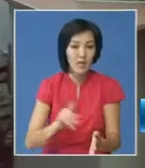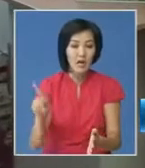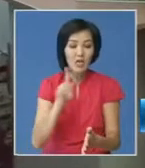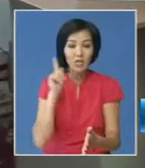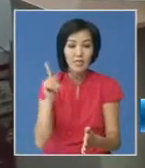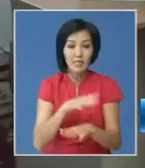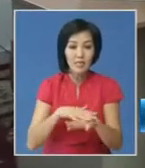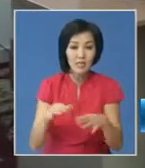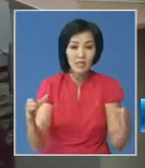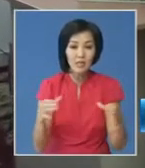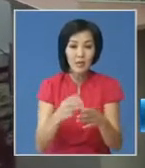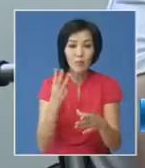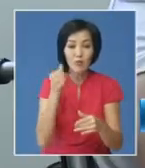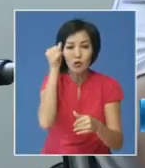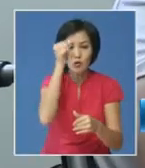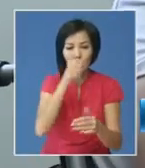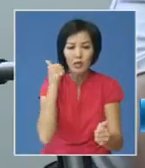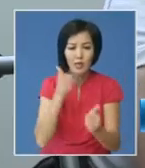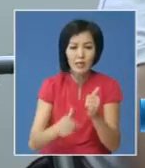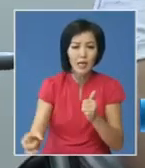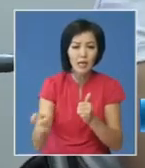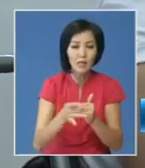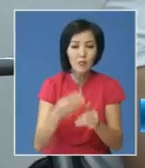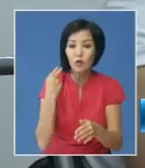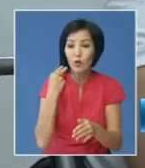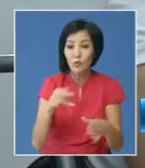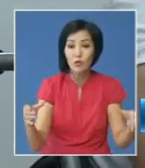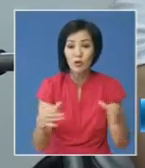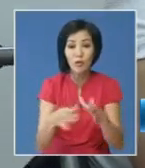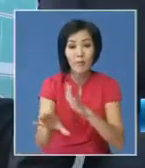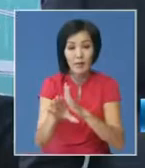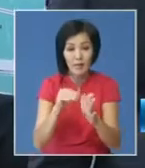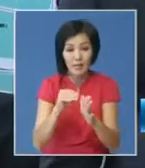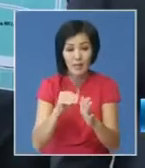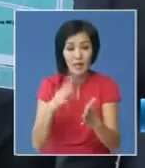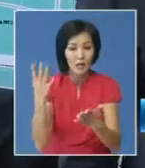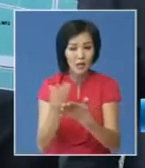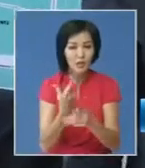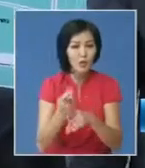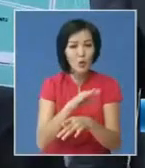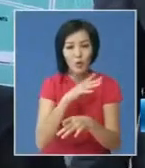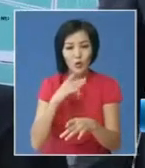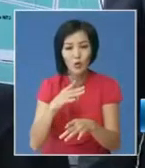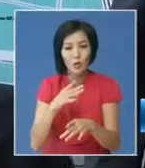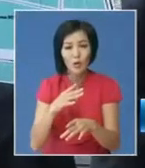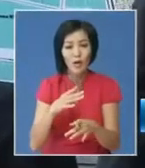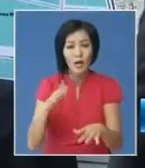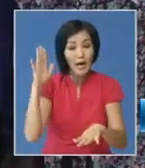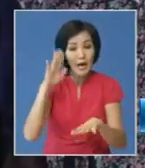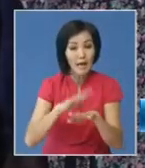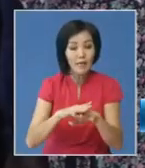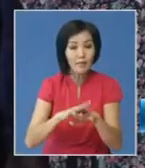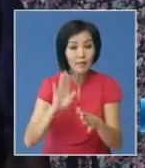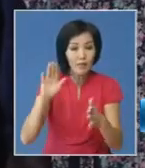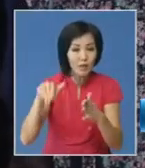штабы соңғы 3 жыл қатарынан республикада үздік атанды. Қайсы бірін айтарсың? Әкім современный, жастарды